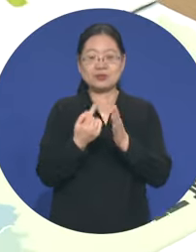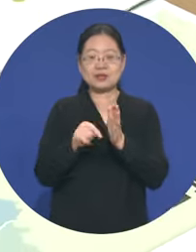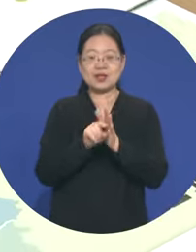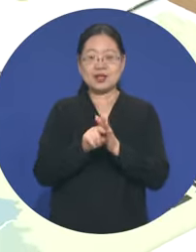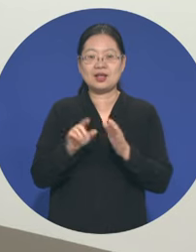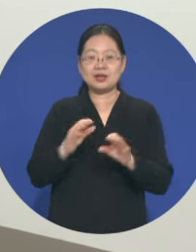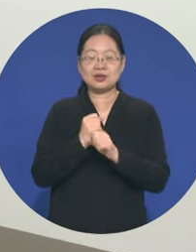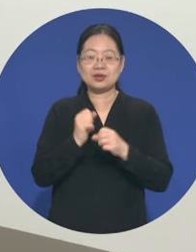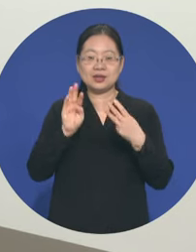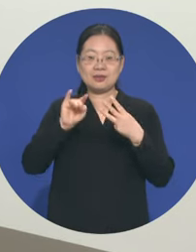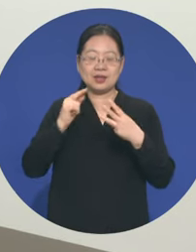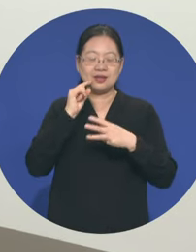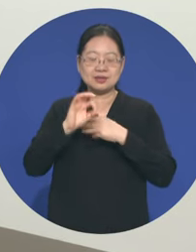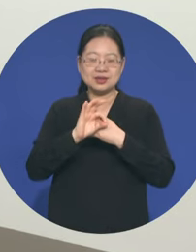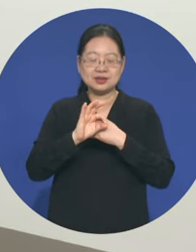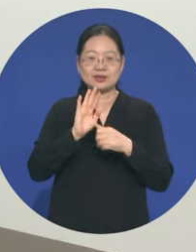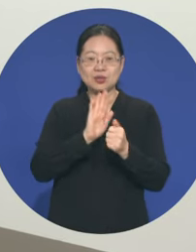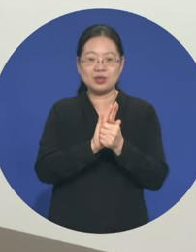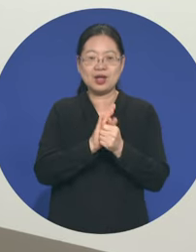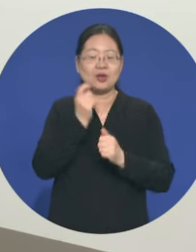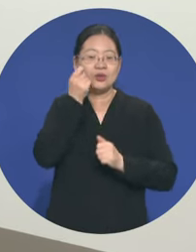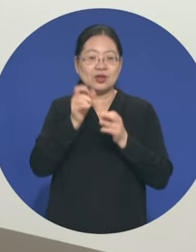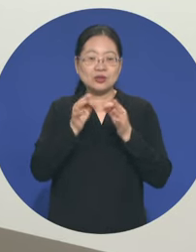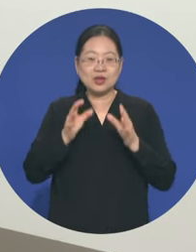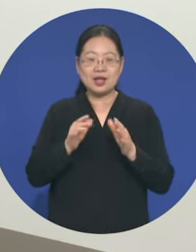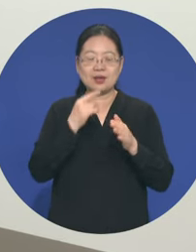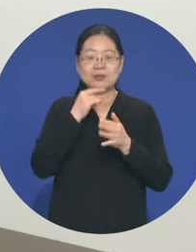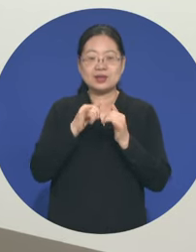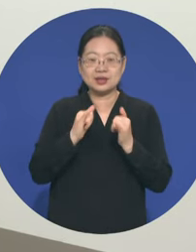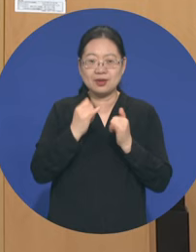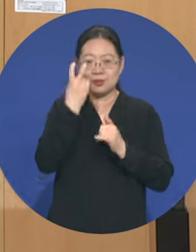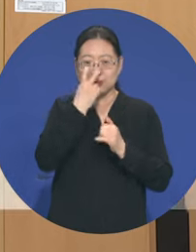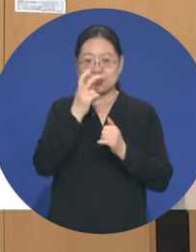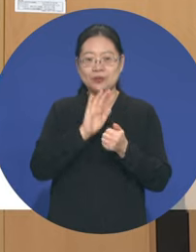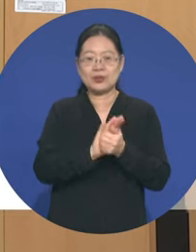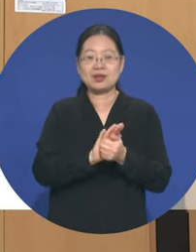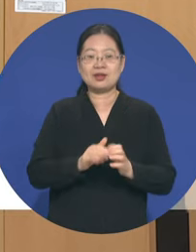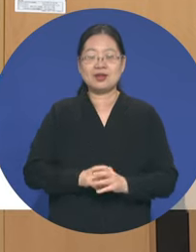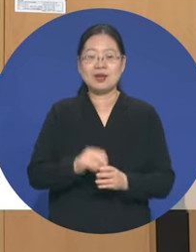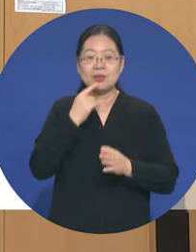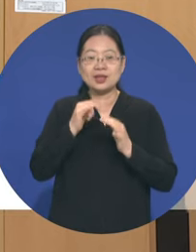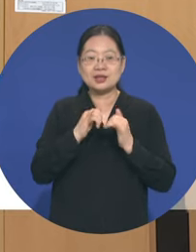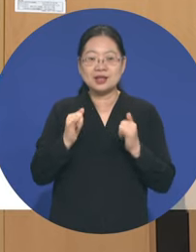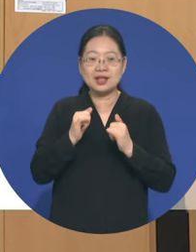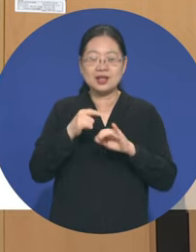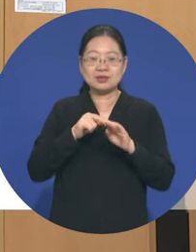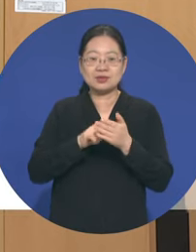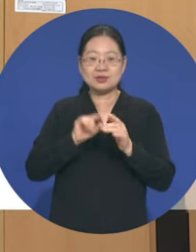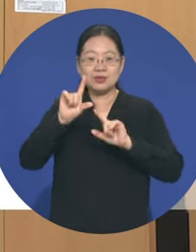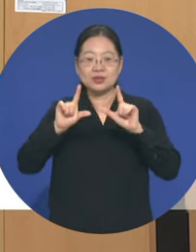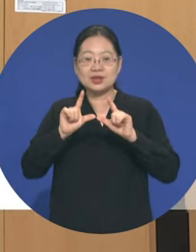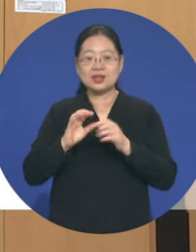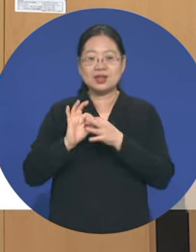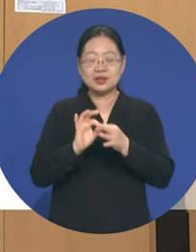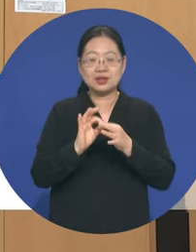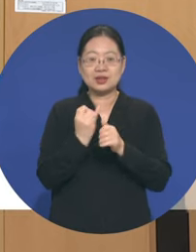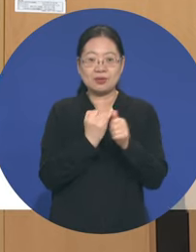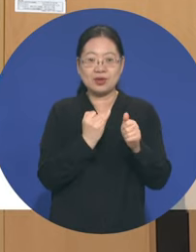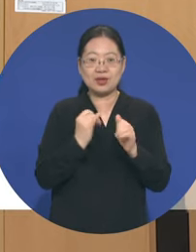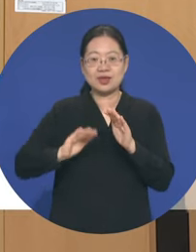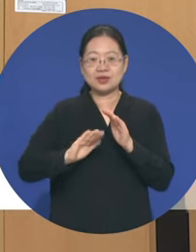3번의 임시 조치를 하며 6개월간 피해자를 보호했습니다. 피해자의 심리 상태는 지속된 남편의